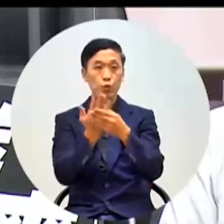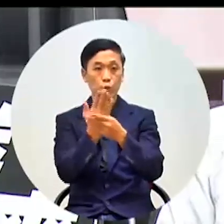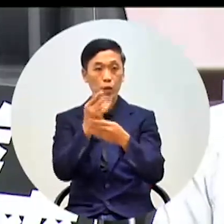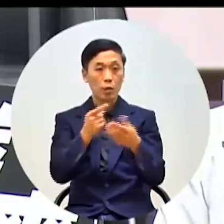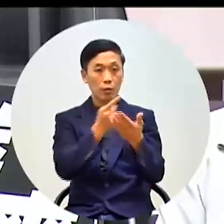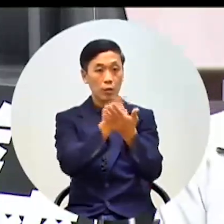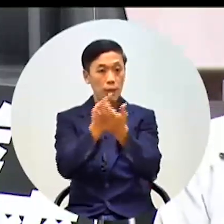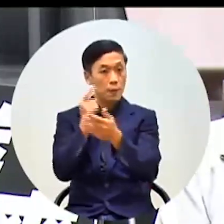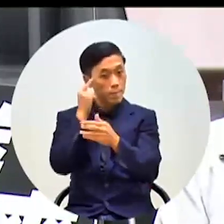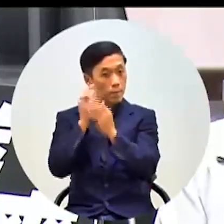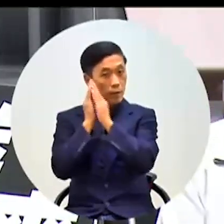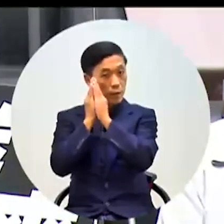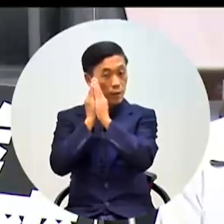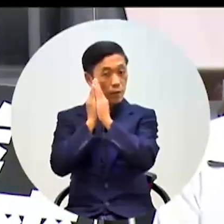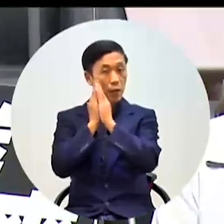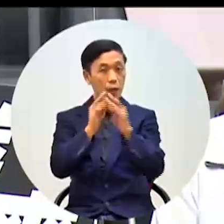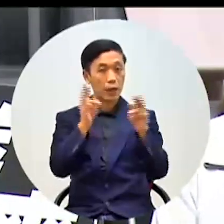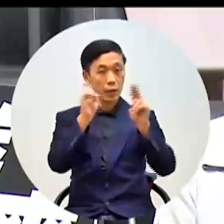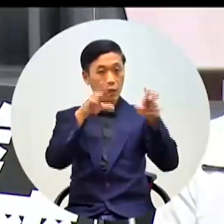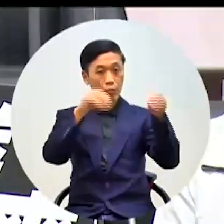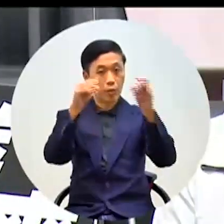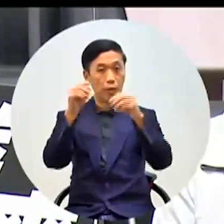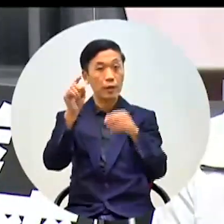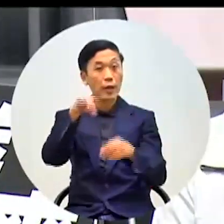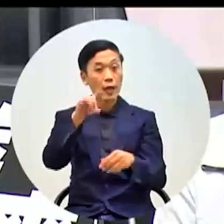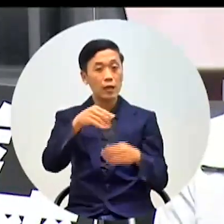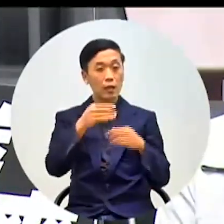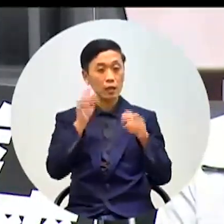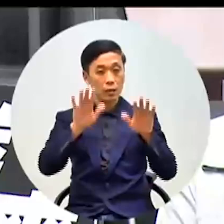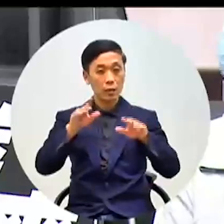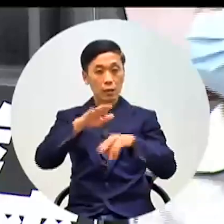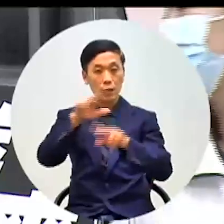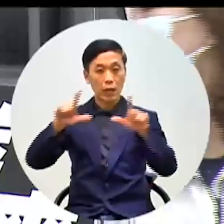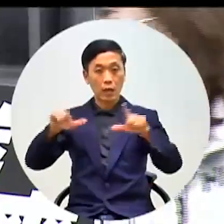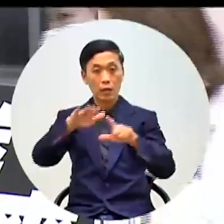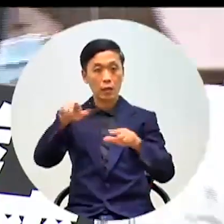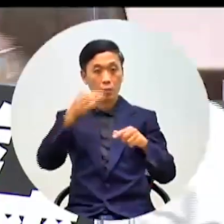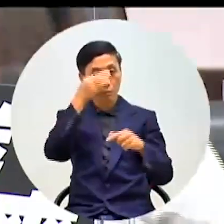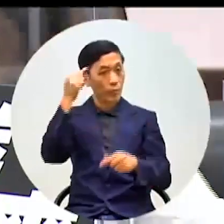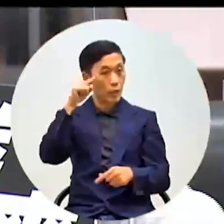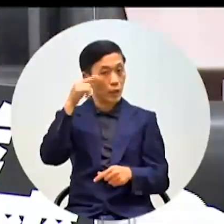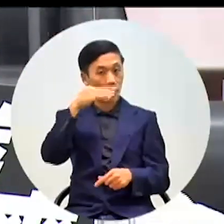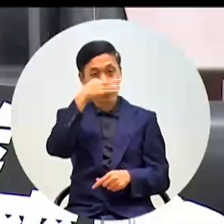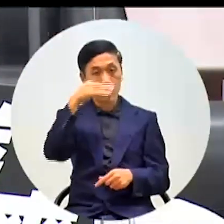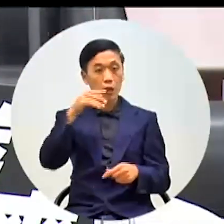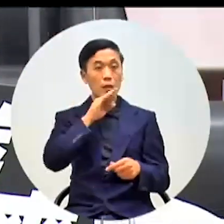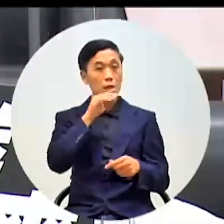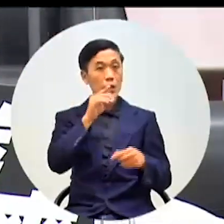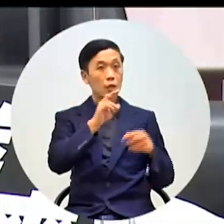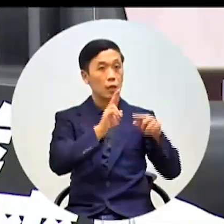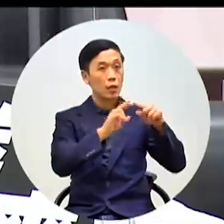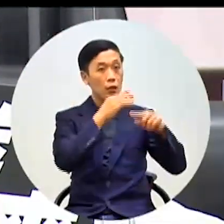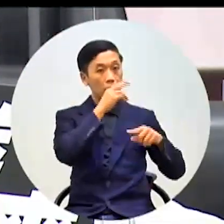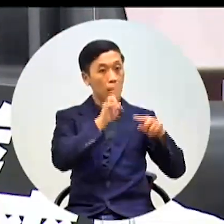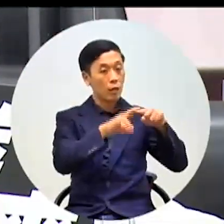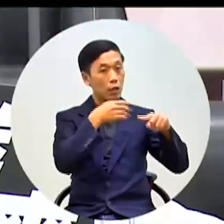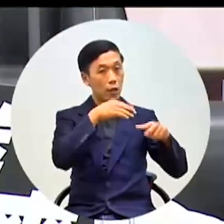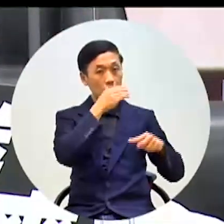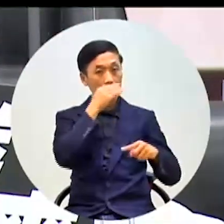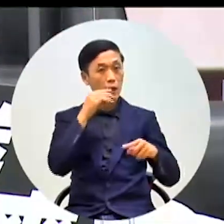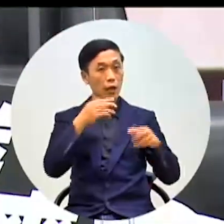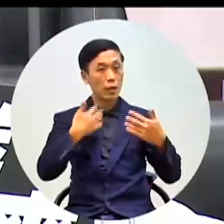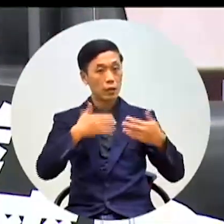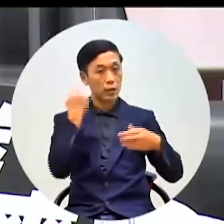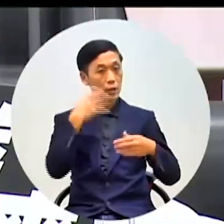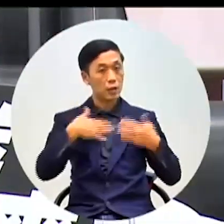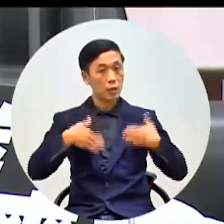会停电。今天是大社，明天是凤山，那后天呢？我林雅还是星星还是大寮？哦，市长，我